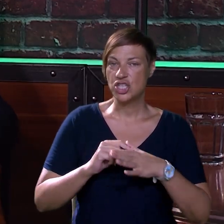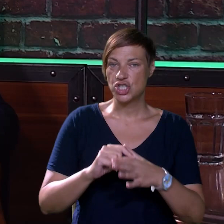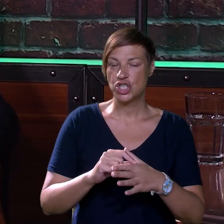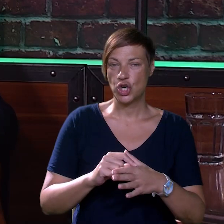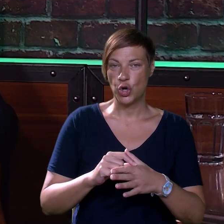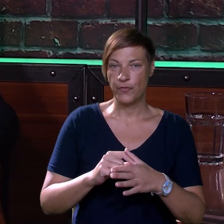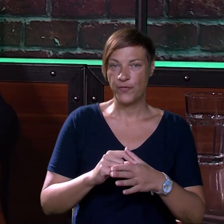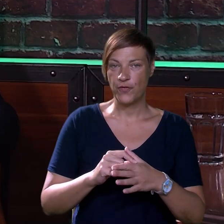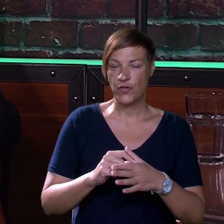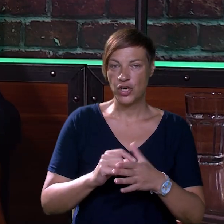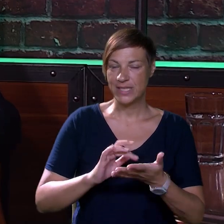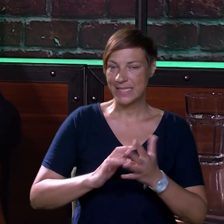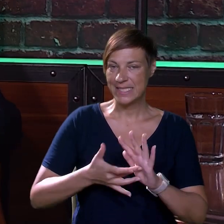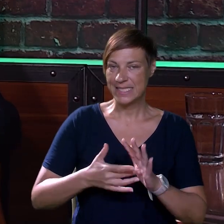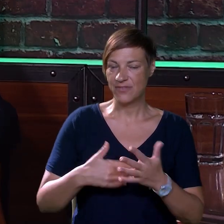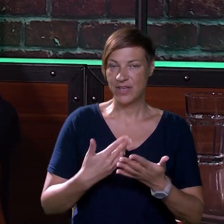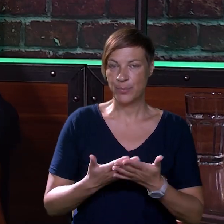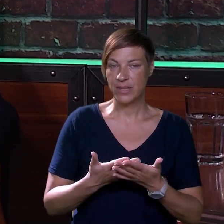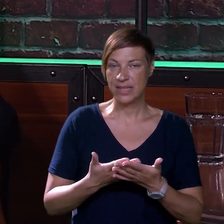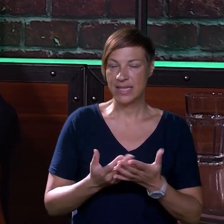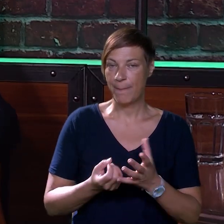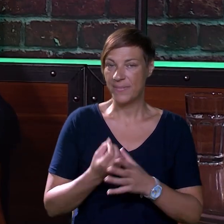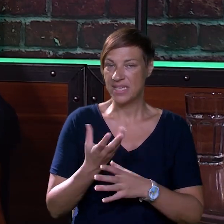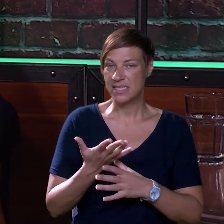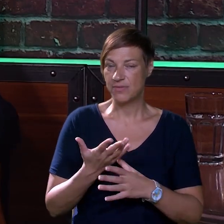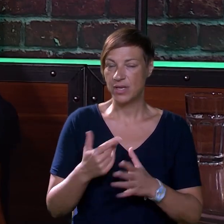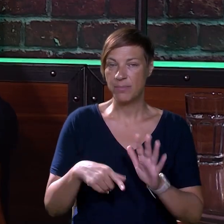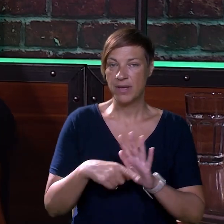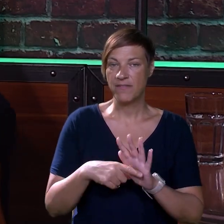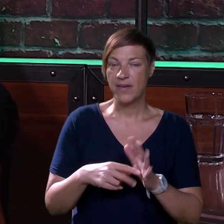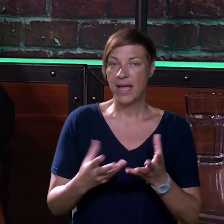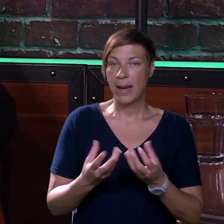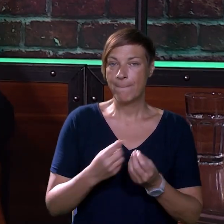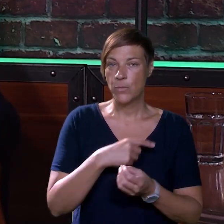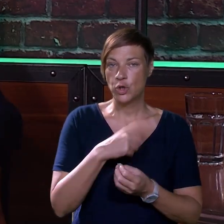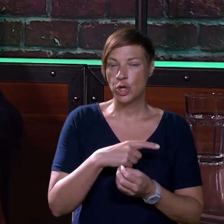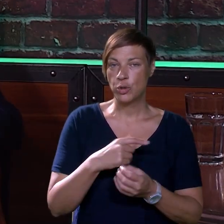rukovoditi svim tim resursima, fali nam puno ljudi.